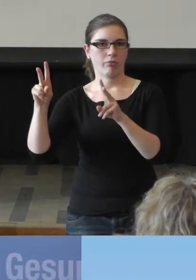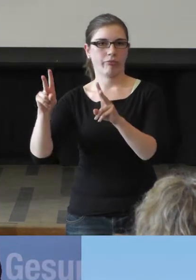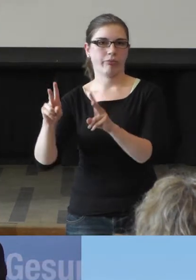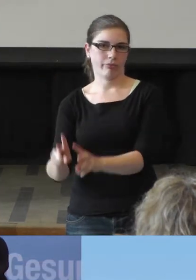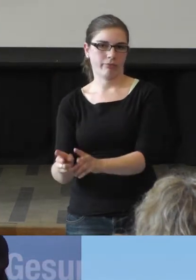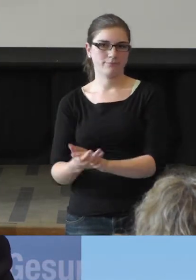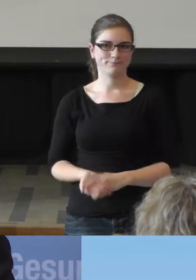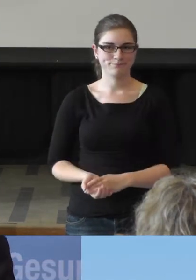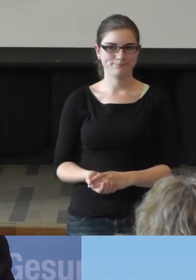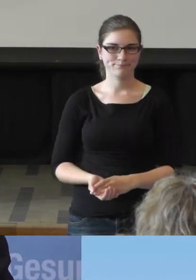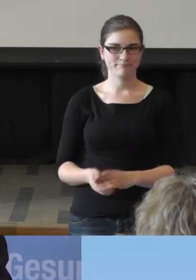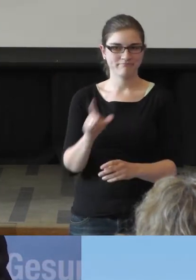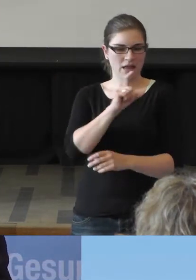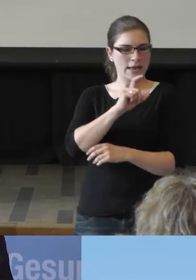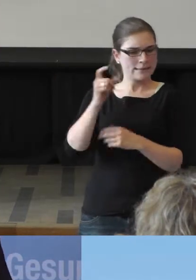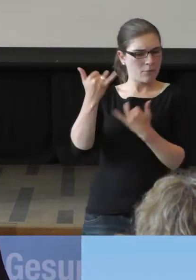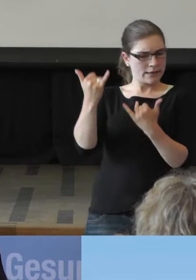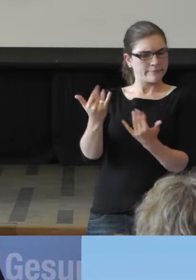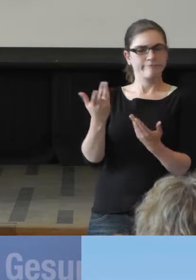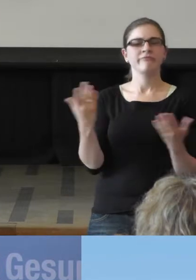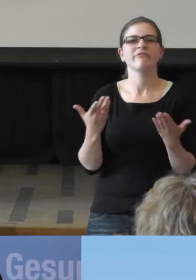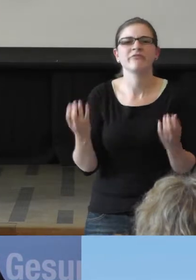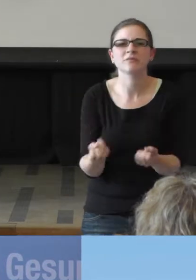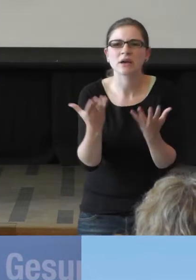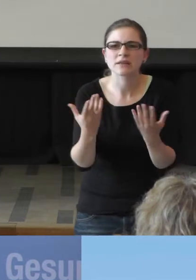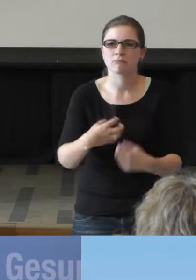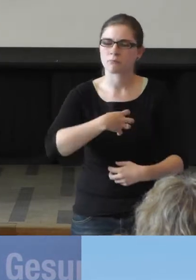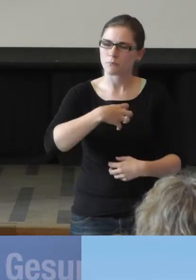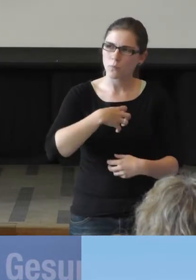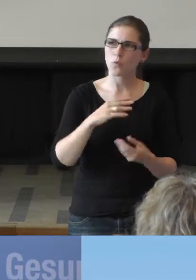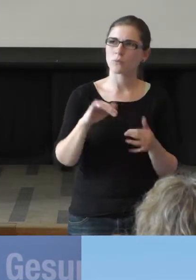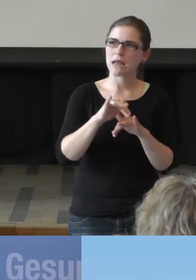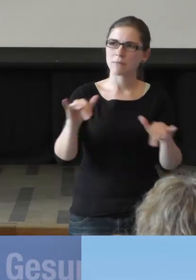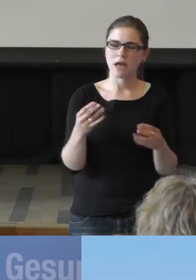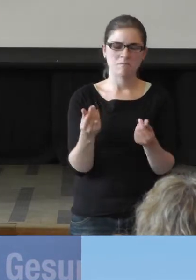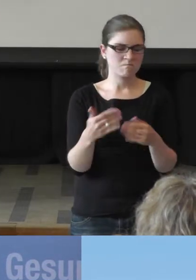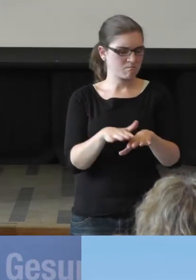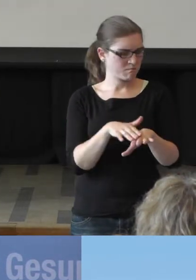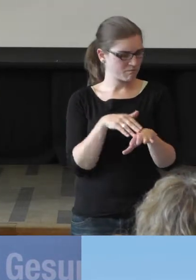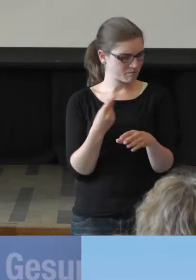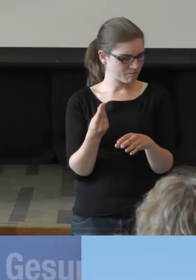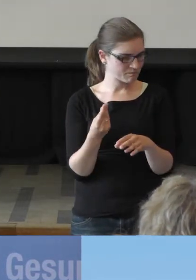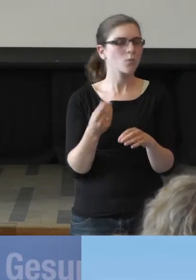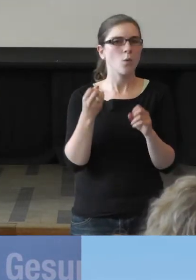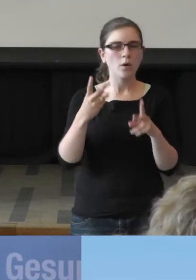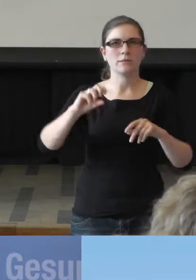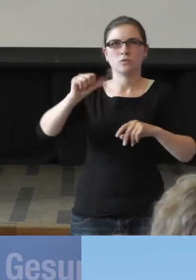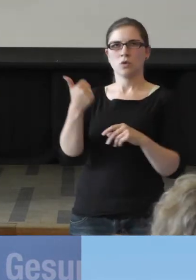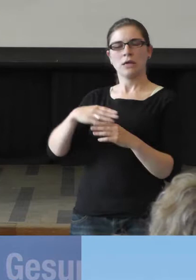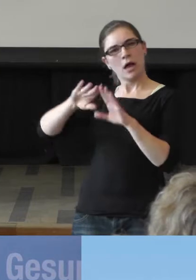Kommen wir zum Thema, was passiert überhaupt? Sie haben Beschwerden, Sie haben diese Sachen empfunden oder gespürt und kommen jetzt erstmal zum Hausarzt.